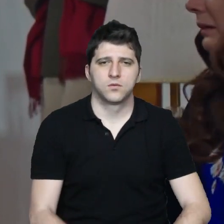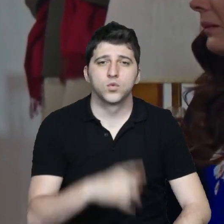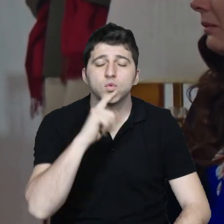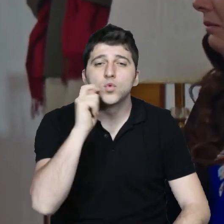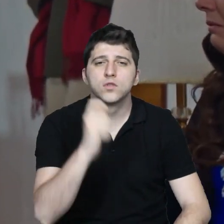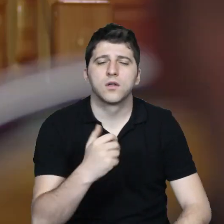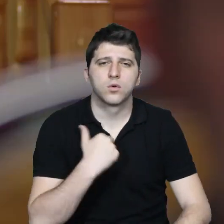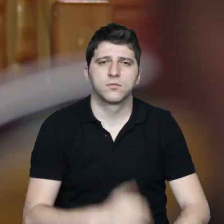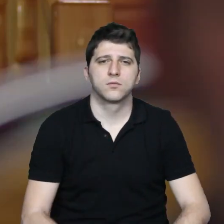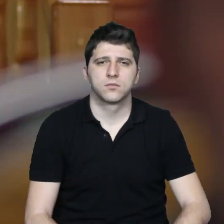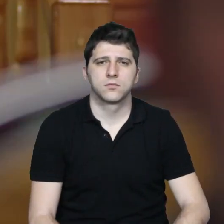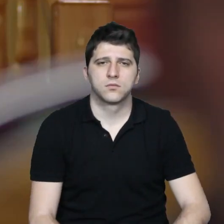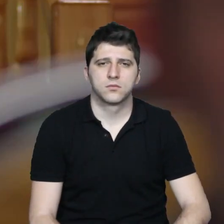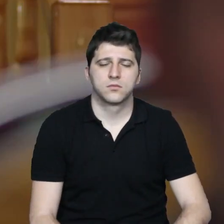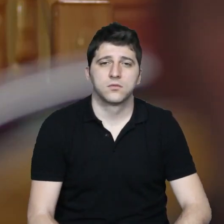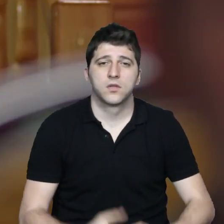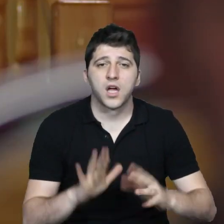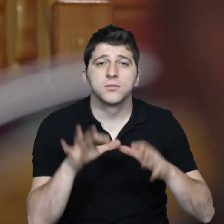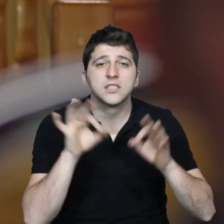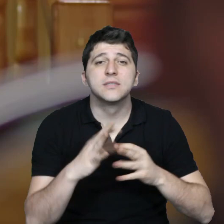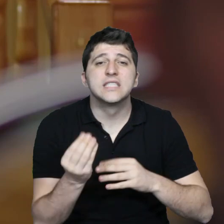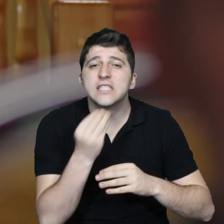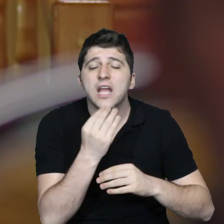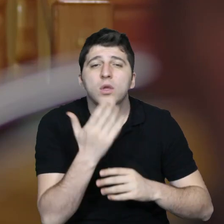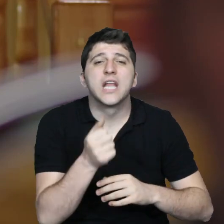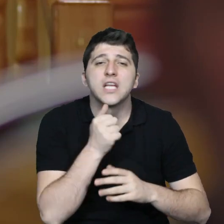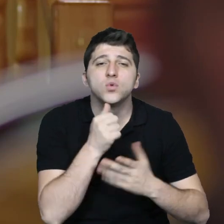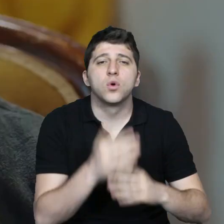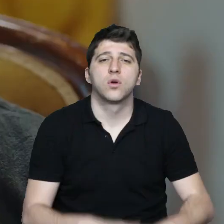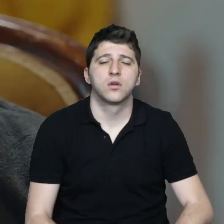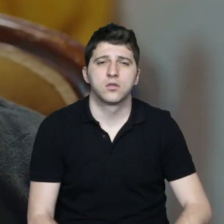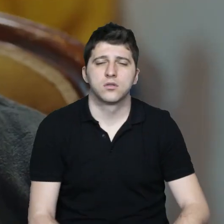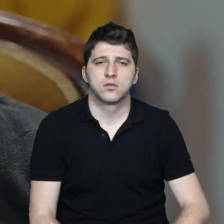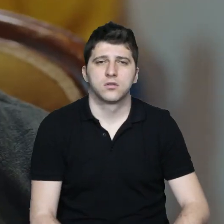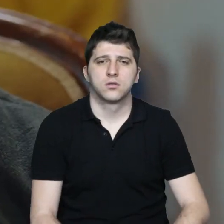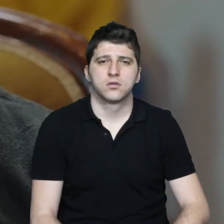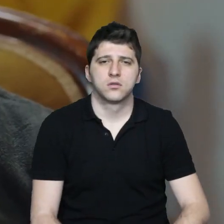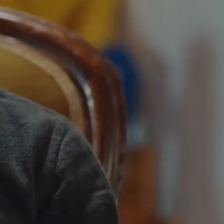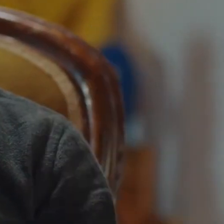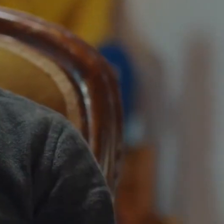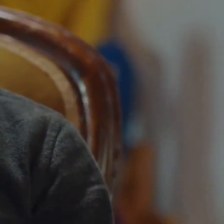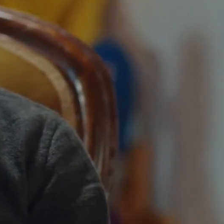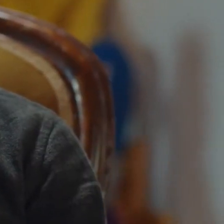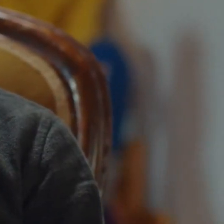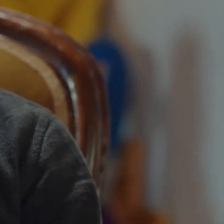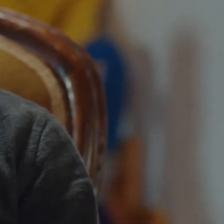Söz veriyorum. Acaba şimdi ne yiyip ne içiyordur? İbrahim ağlamaklı.